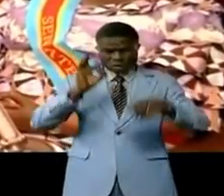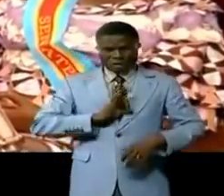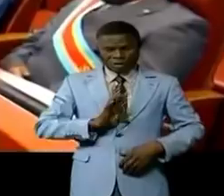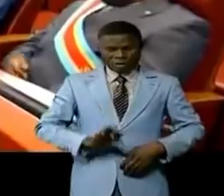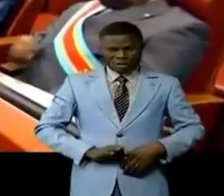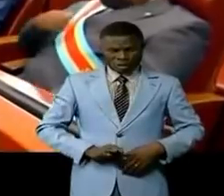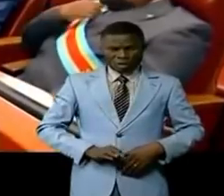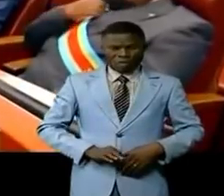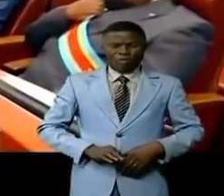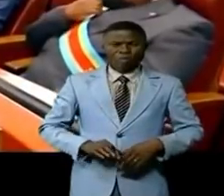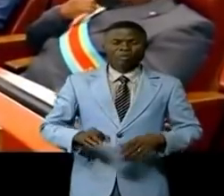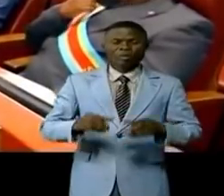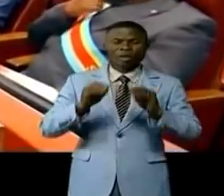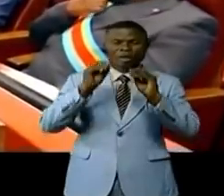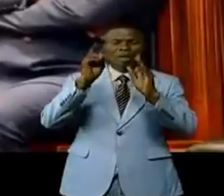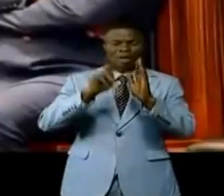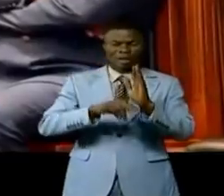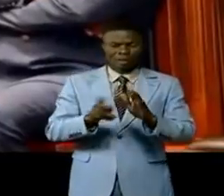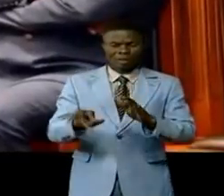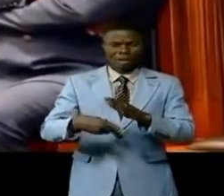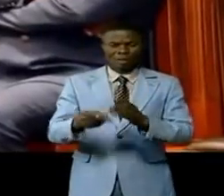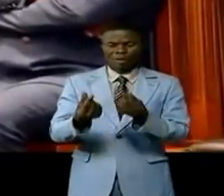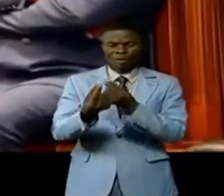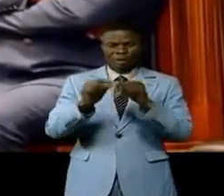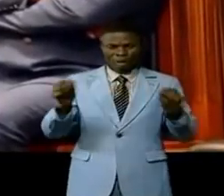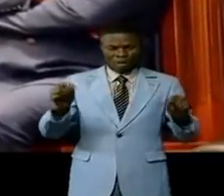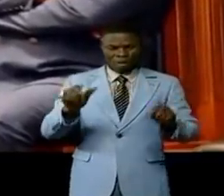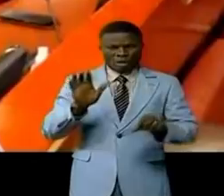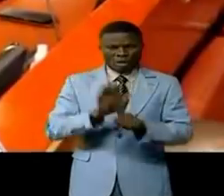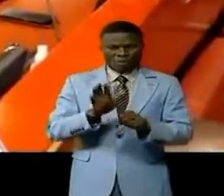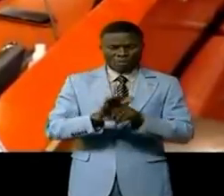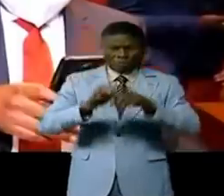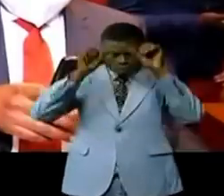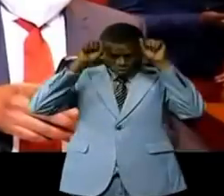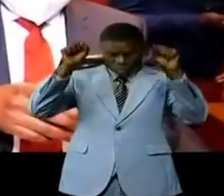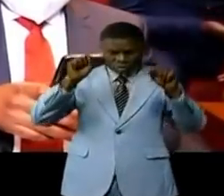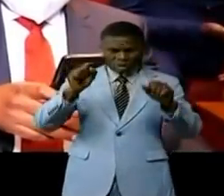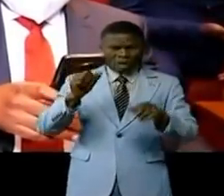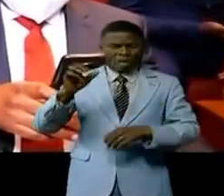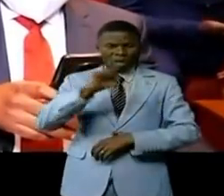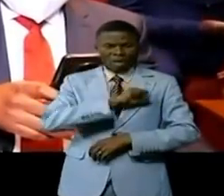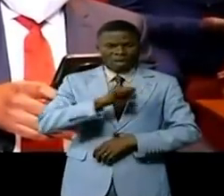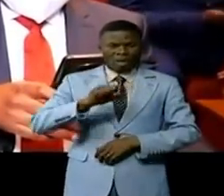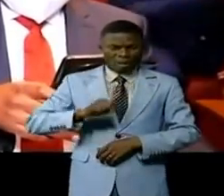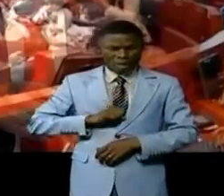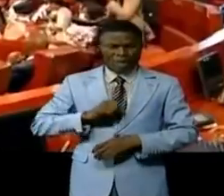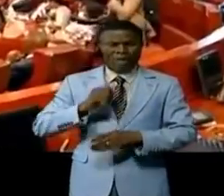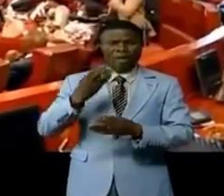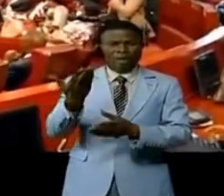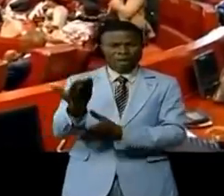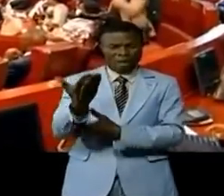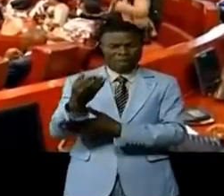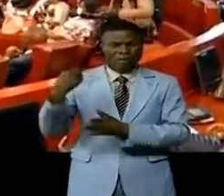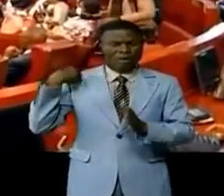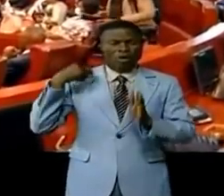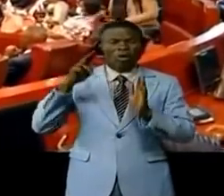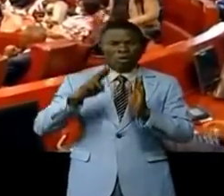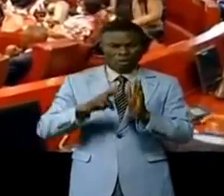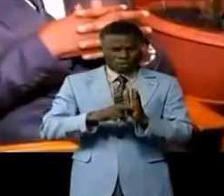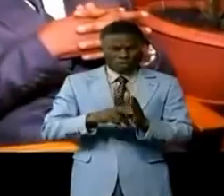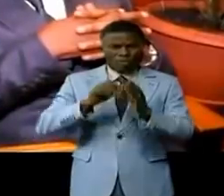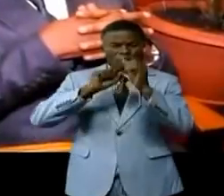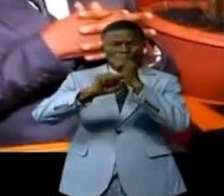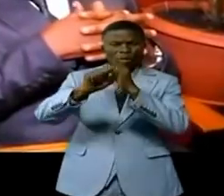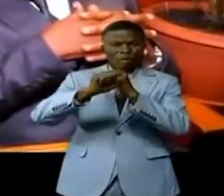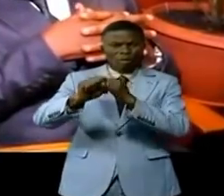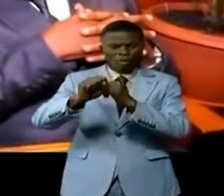Tshisekedi Tshilombo ont été salués à juste titre par le président du Sénat qui a par la suite recommandé au gouvernement de promouvoir